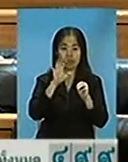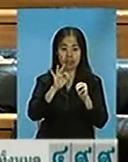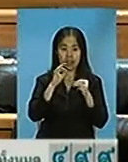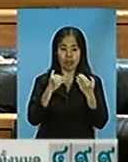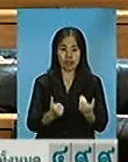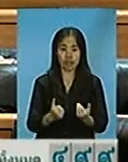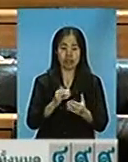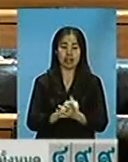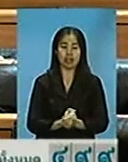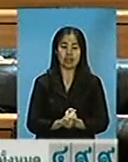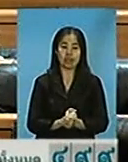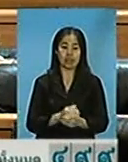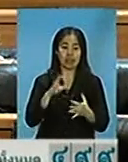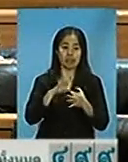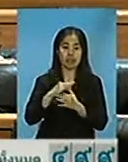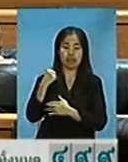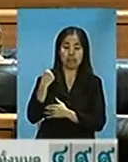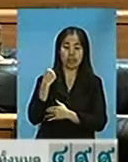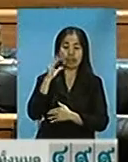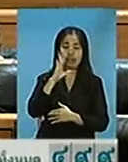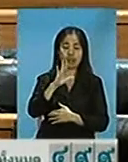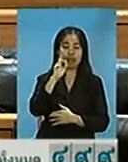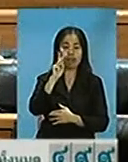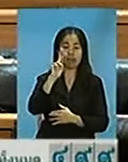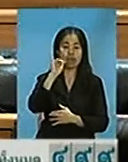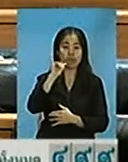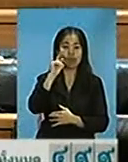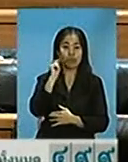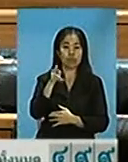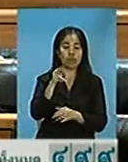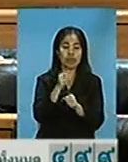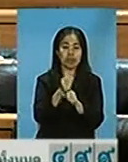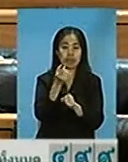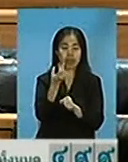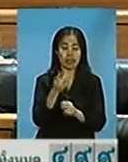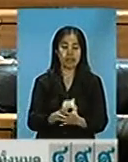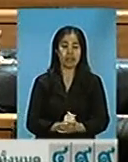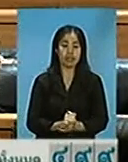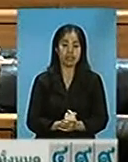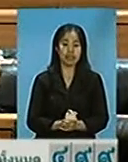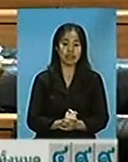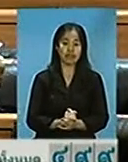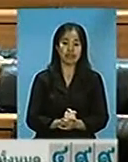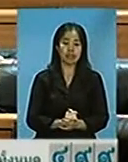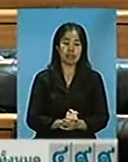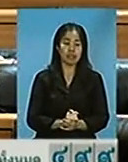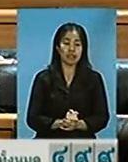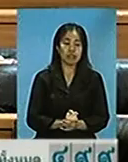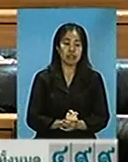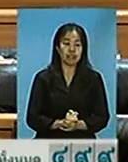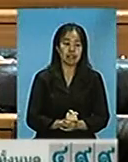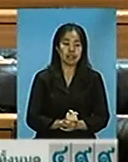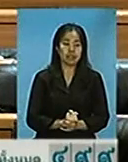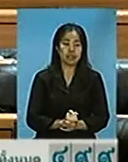มาตรา9ก็คืออำนาจของกยธ.ว่าจะทำอะไรบ้างท่านประธานครับที่ท่านเชนพูด